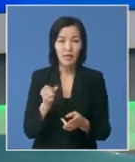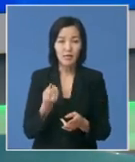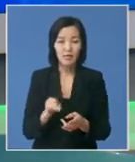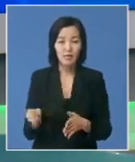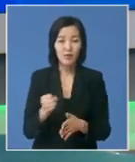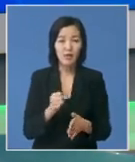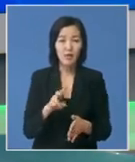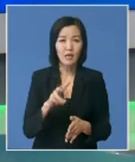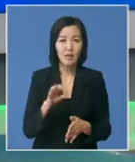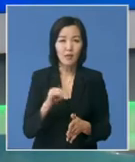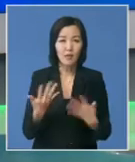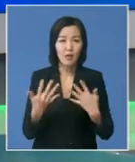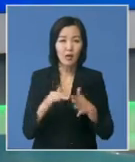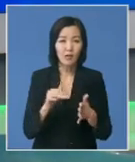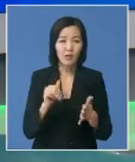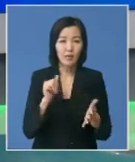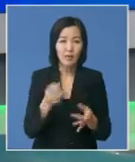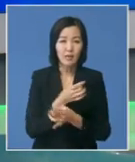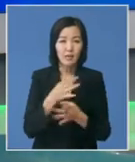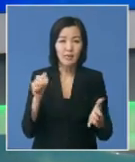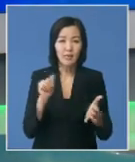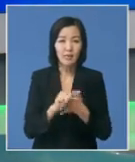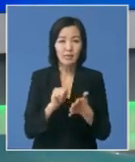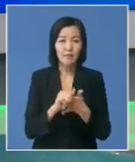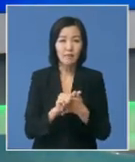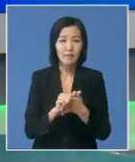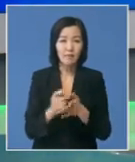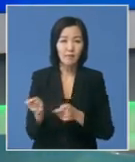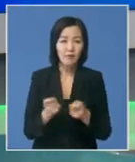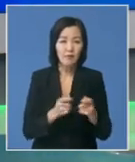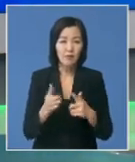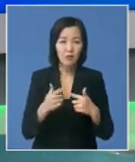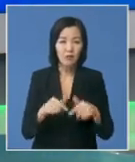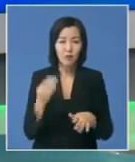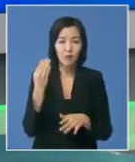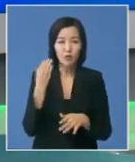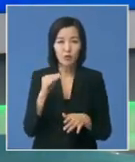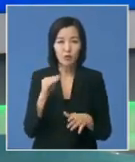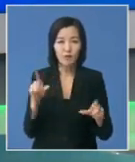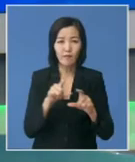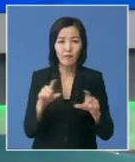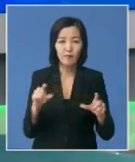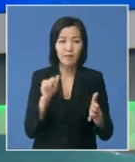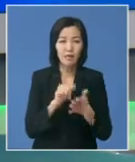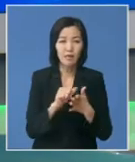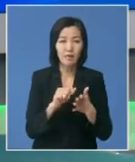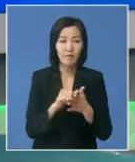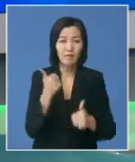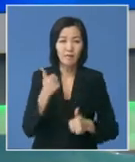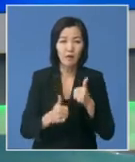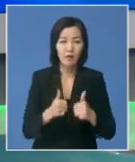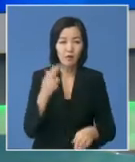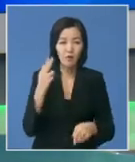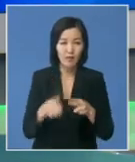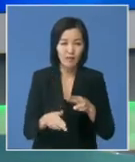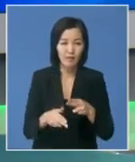Қарасай ауданы Алмалыбақ ауылында мәдениет архивтер және құжаттар басқармасы ұйымдастырған үздік ведомстволық архив атты байқау өз